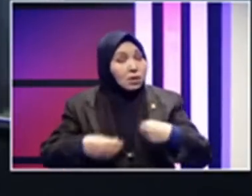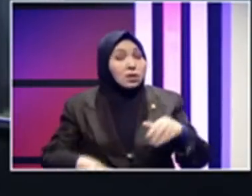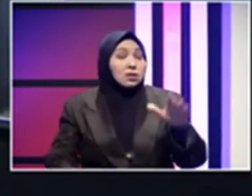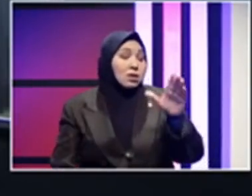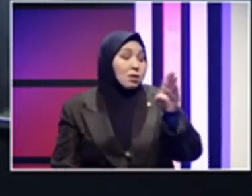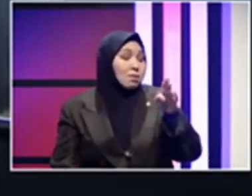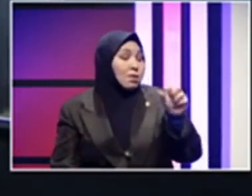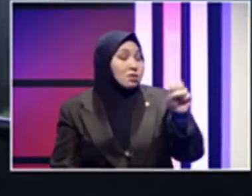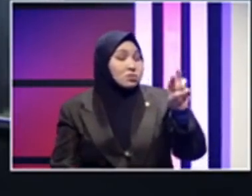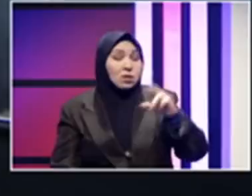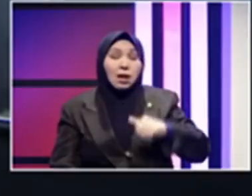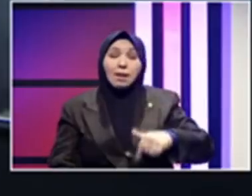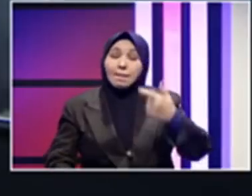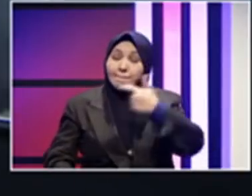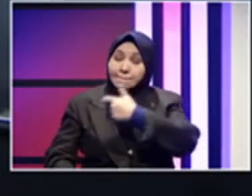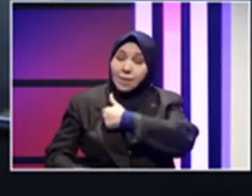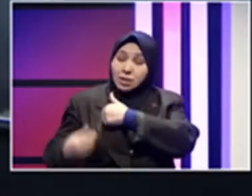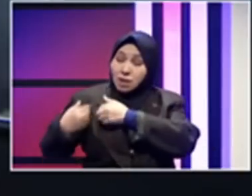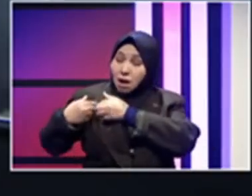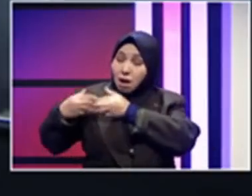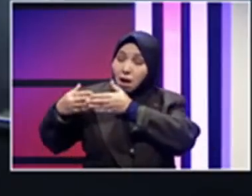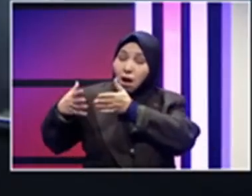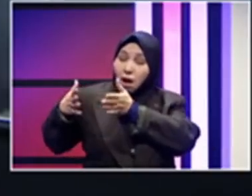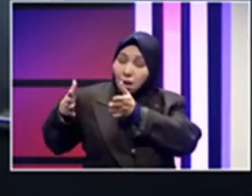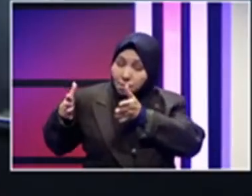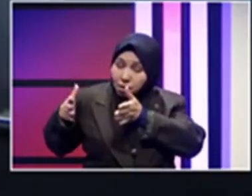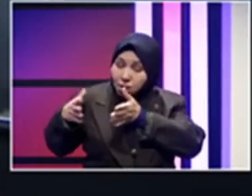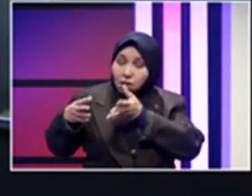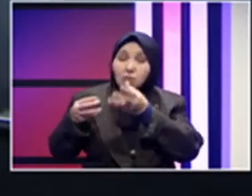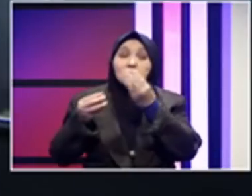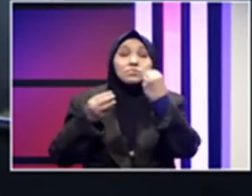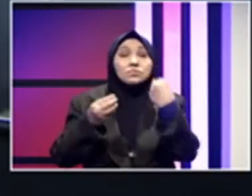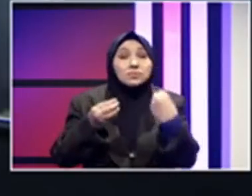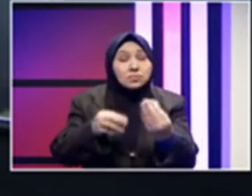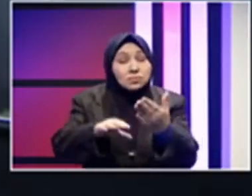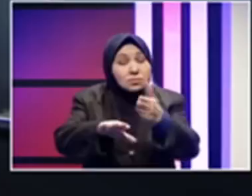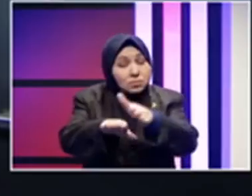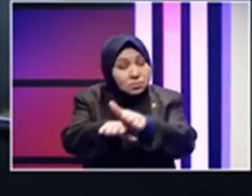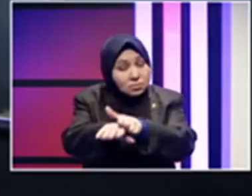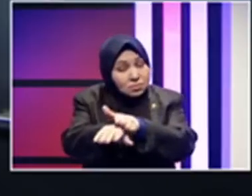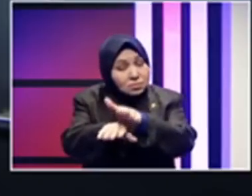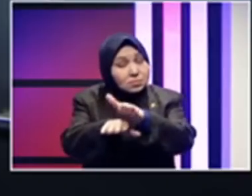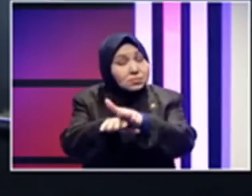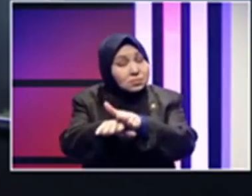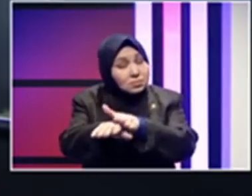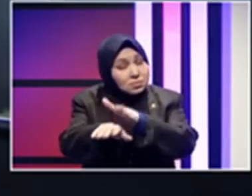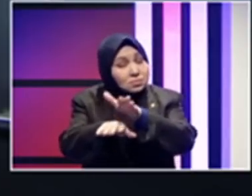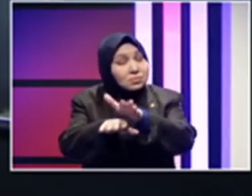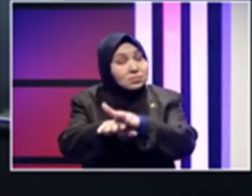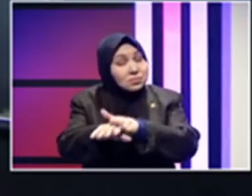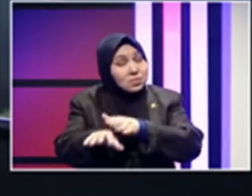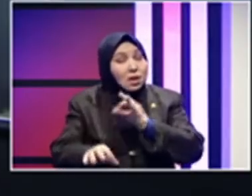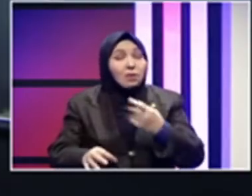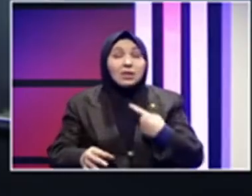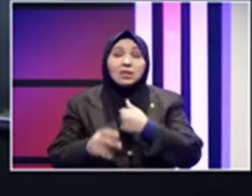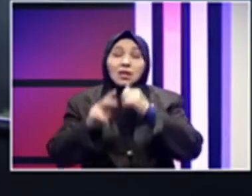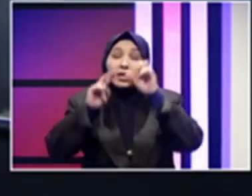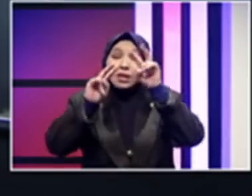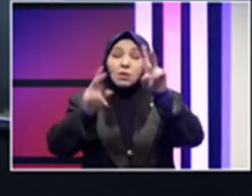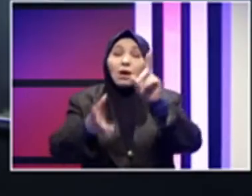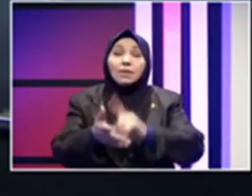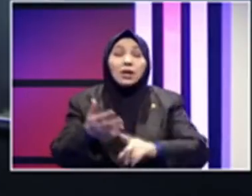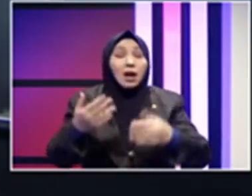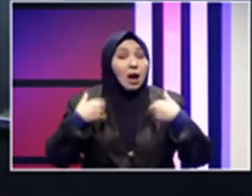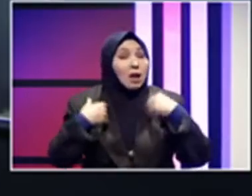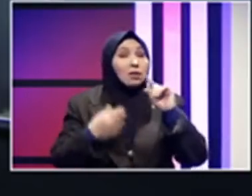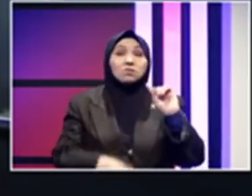maksudnya mata hati kita akan dibuka sedikit demi sedikit untuk kita menghargai. Betul. Ya, pasal kalau kita nak lihat apa yang ada